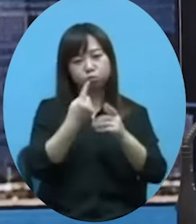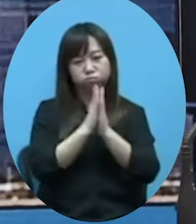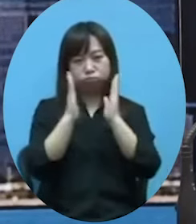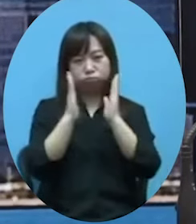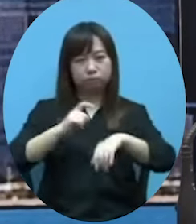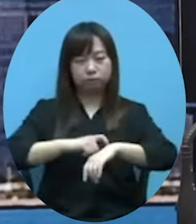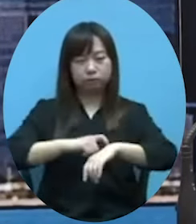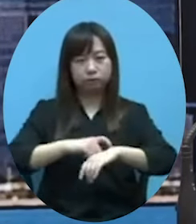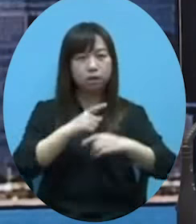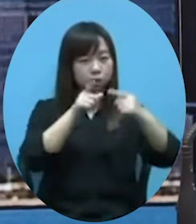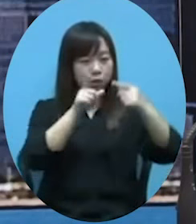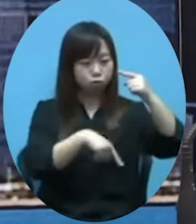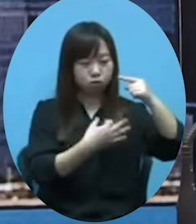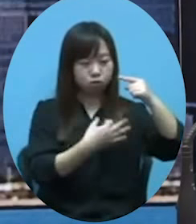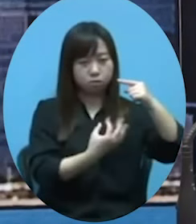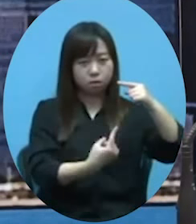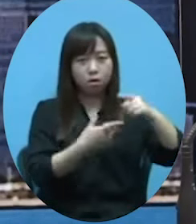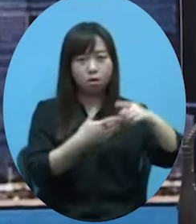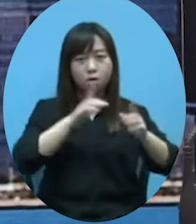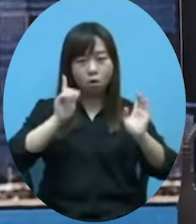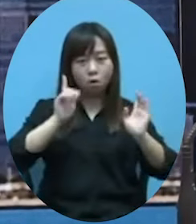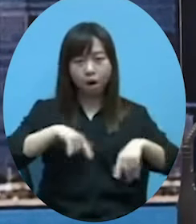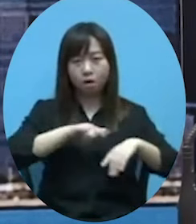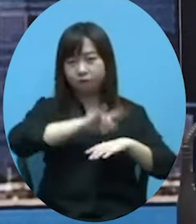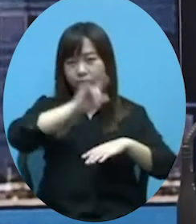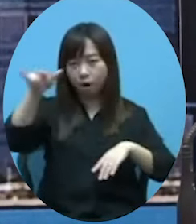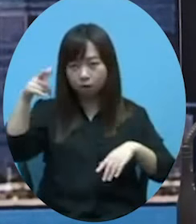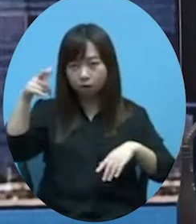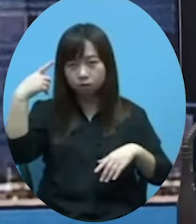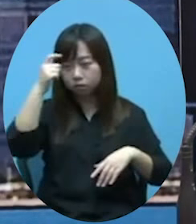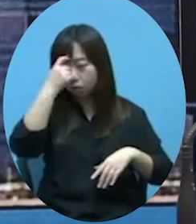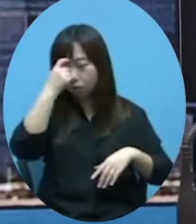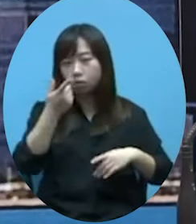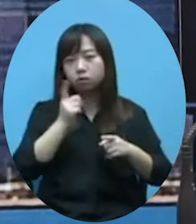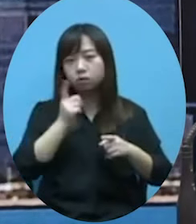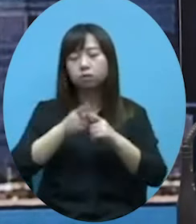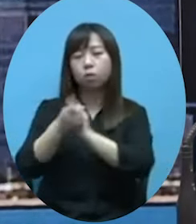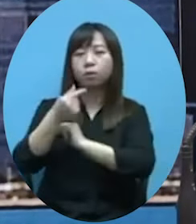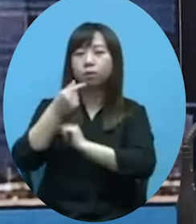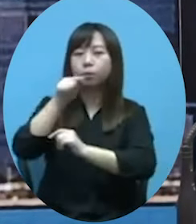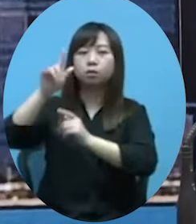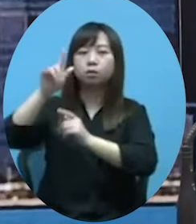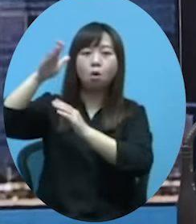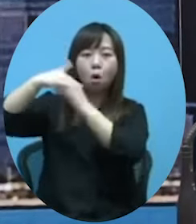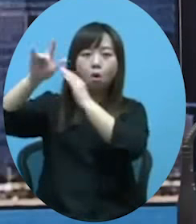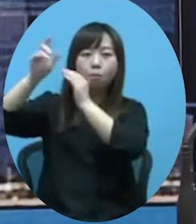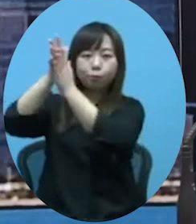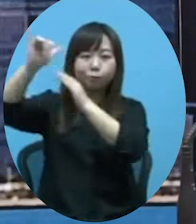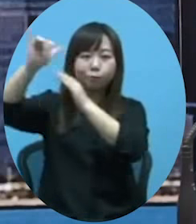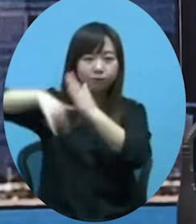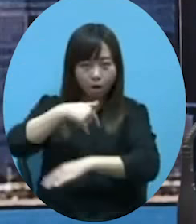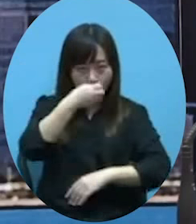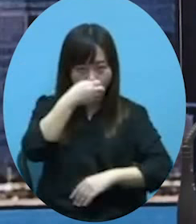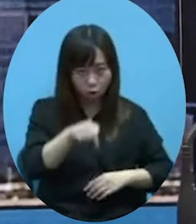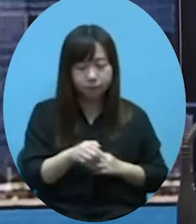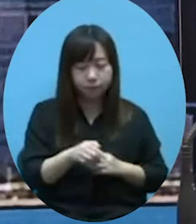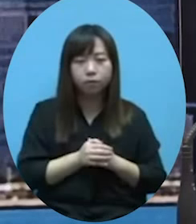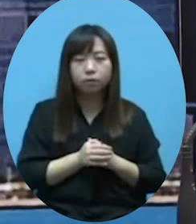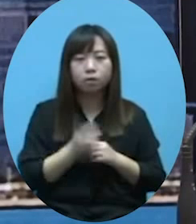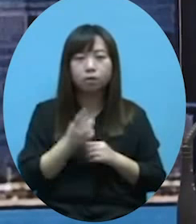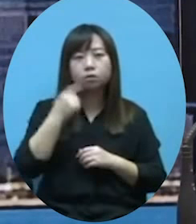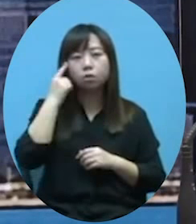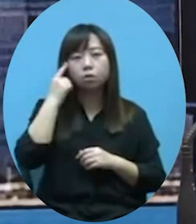去的時候是1月31日開始去的那麼變成了這個是一個輸入性的個案至於我們都